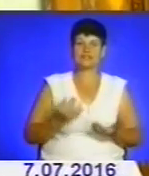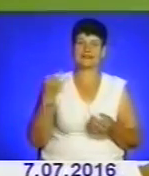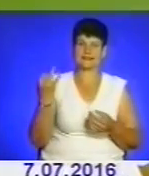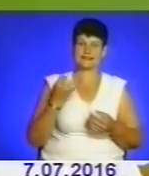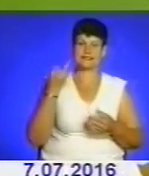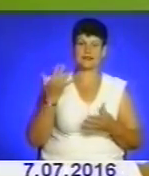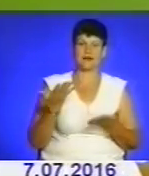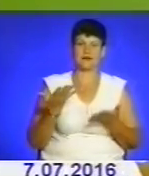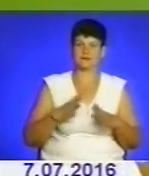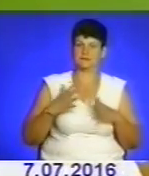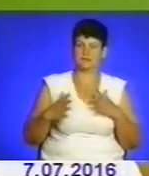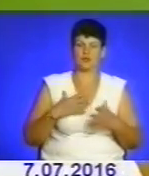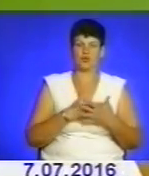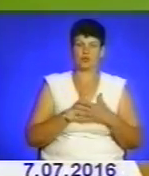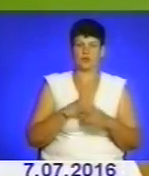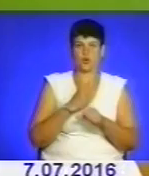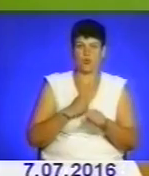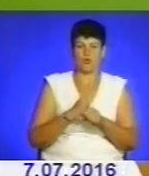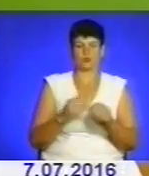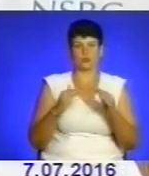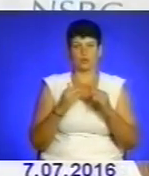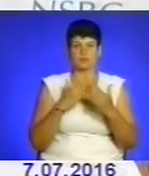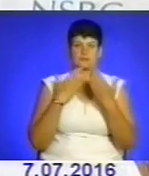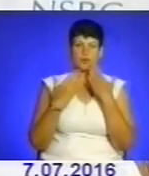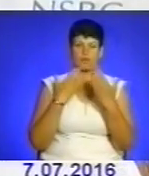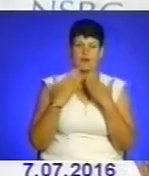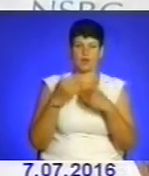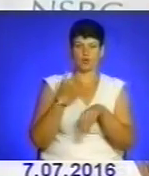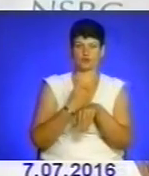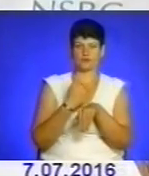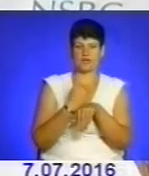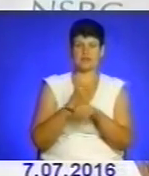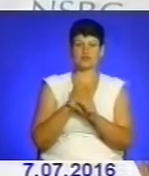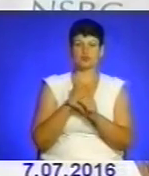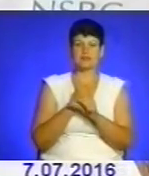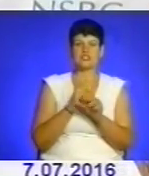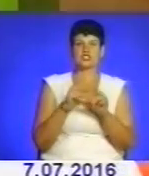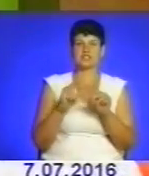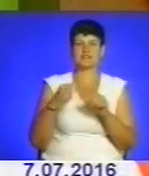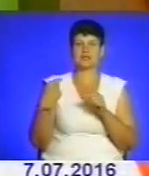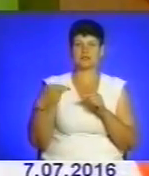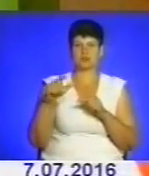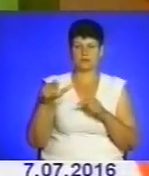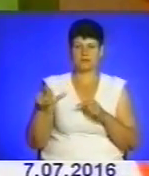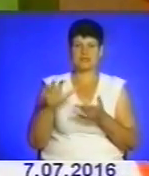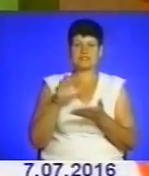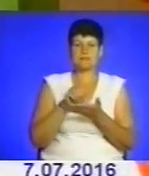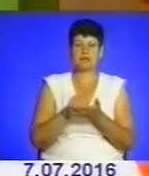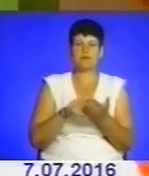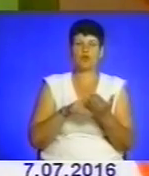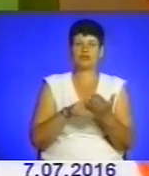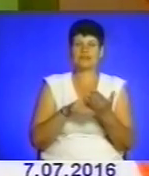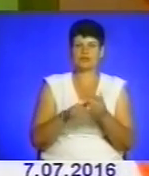насичено, в улюбленій роботі, домівці, спілкування. І основне – зробити щасливими інших. Займалися волонтерською